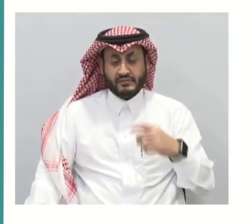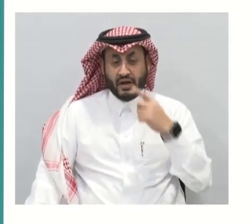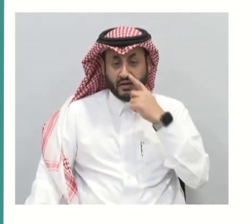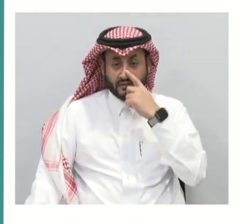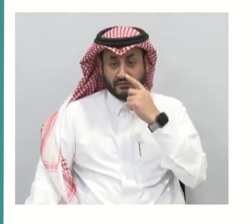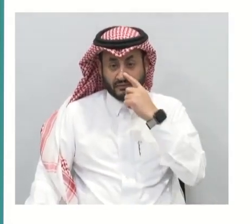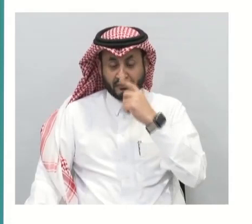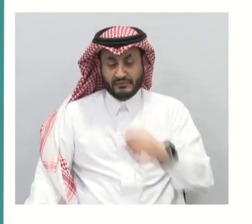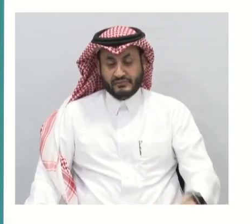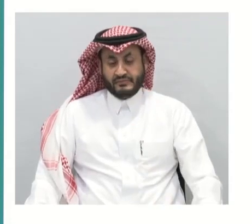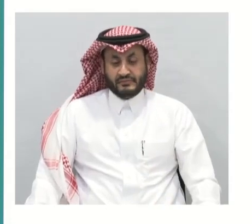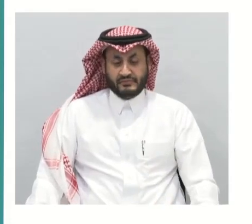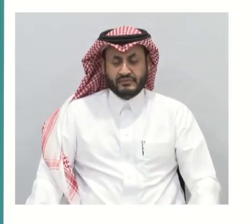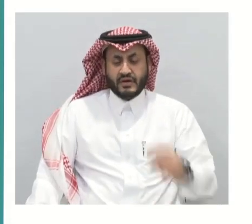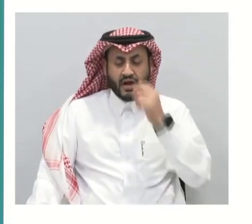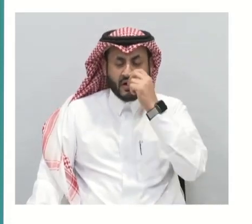الانف